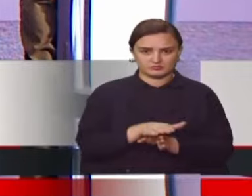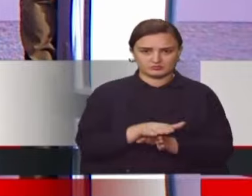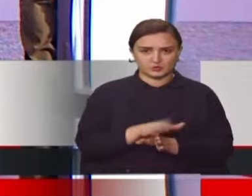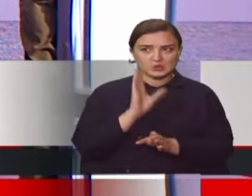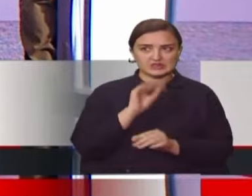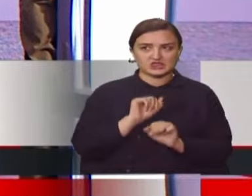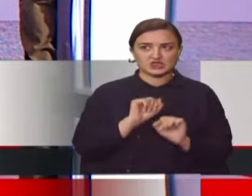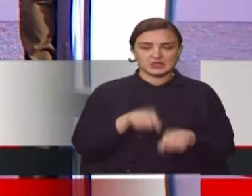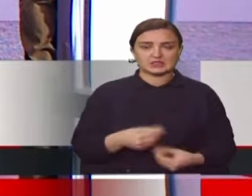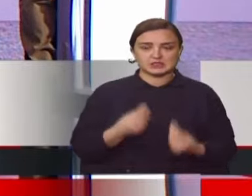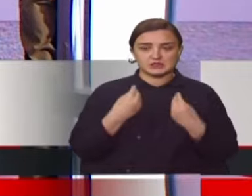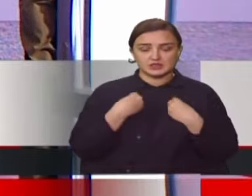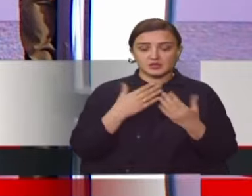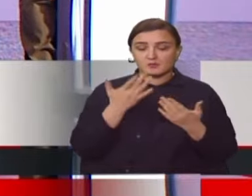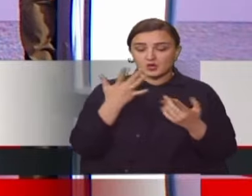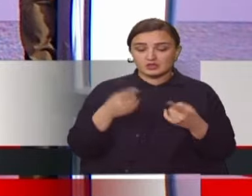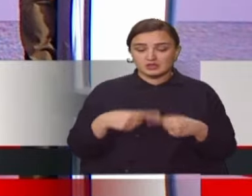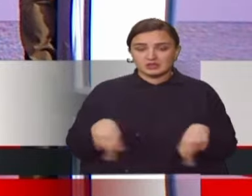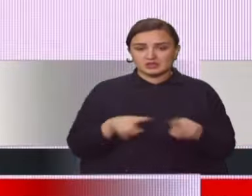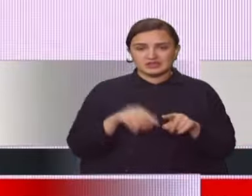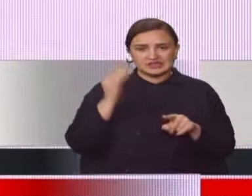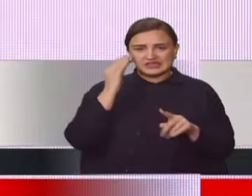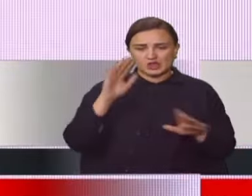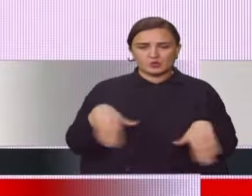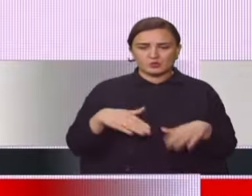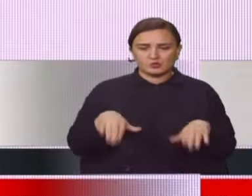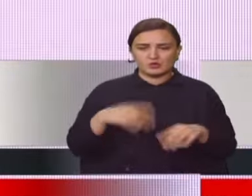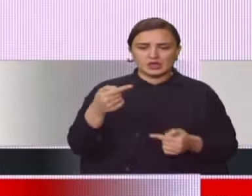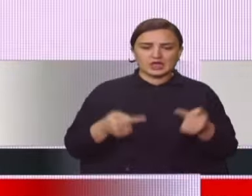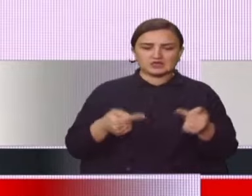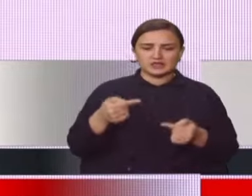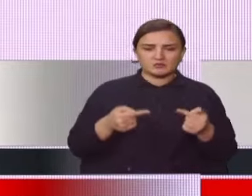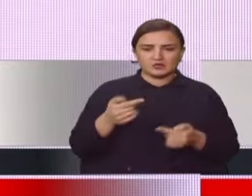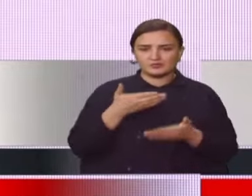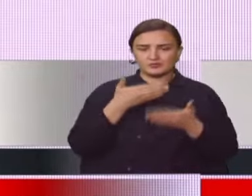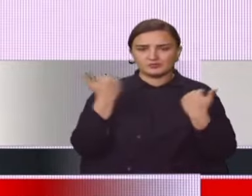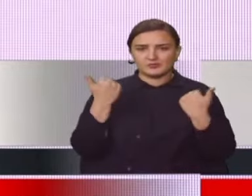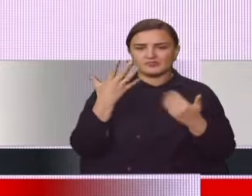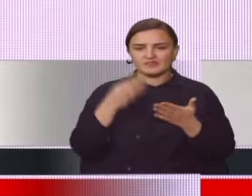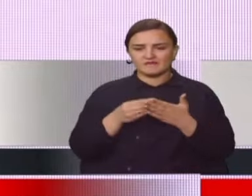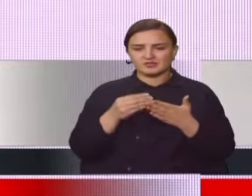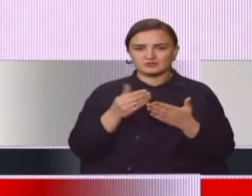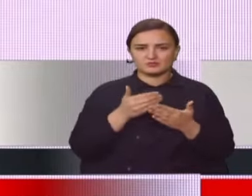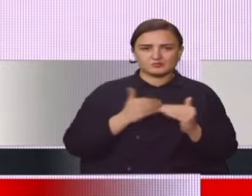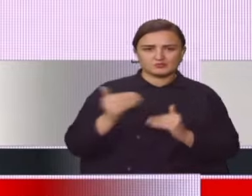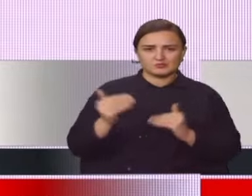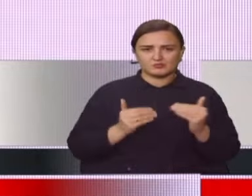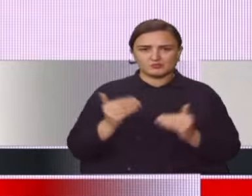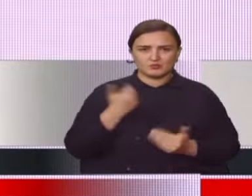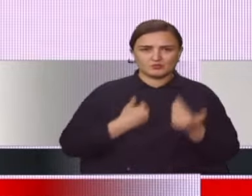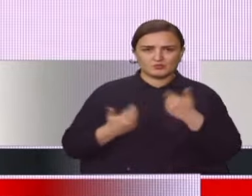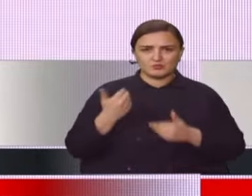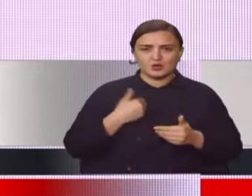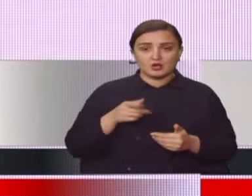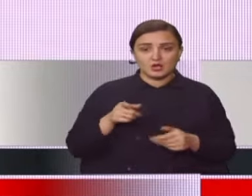ამ სიტუაციაში, როდესაც მთელი პოლიტიკური სპექტრი დაცლილია იდეებისგან, არ დებატობენ, არ იცავენ თავის იდეებს, შინაარსობრივად ძალიან